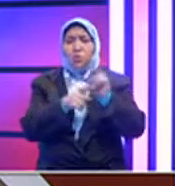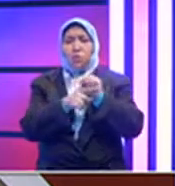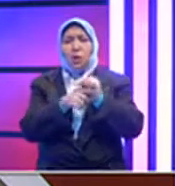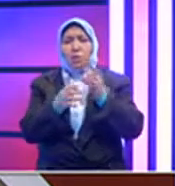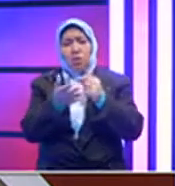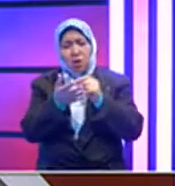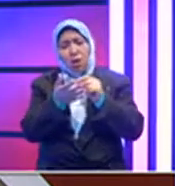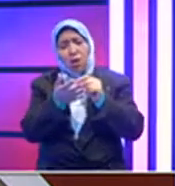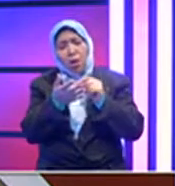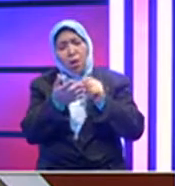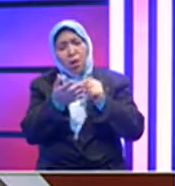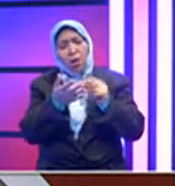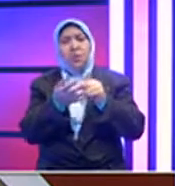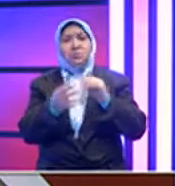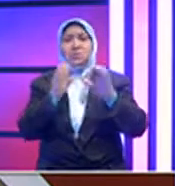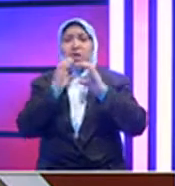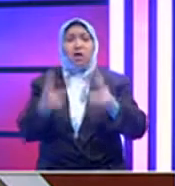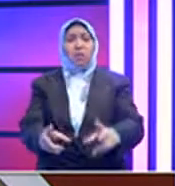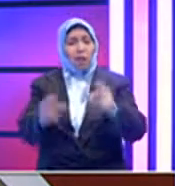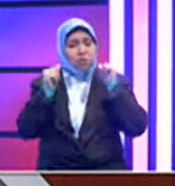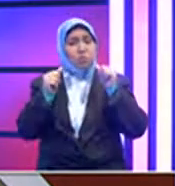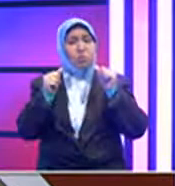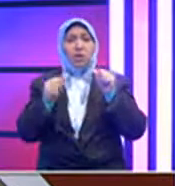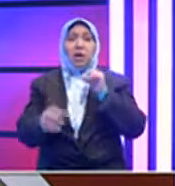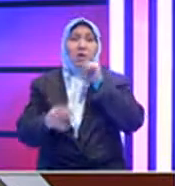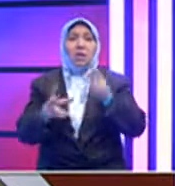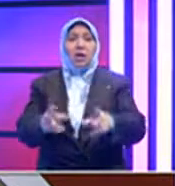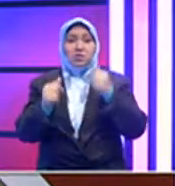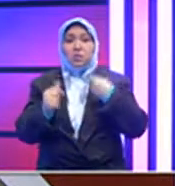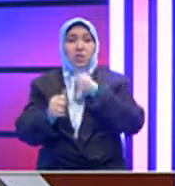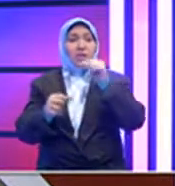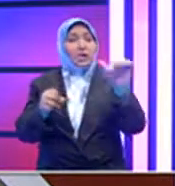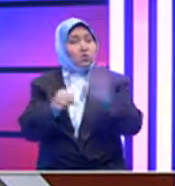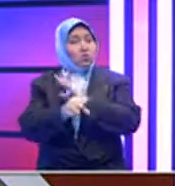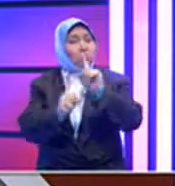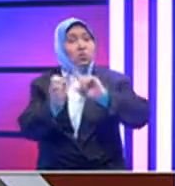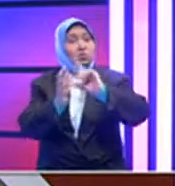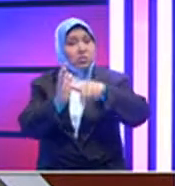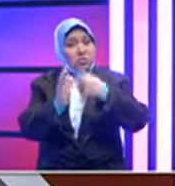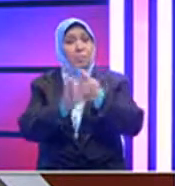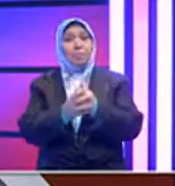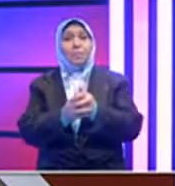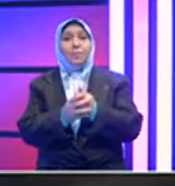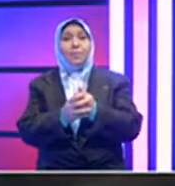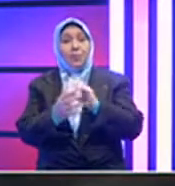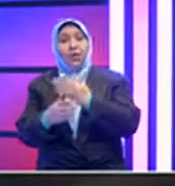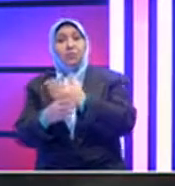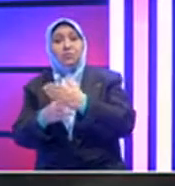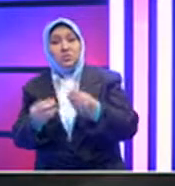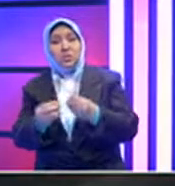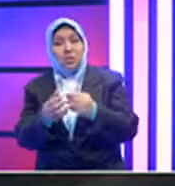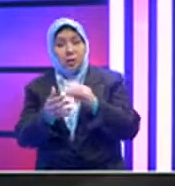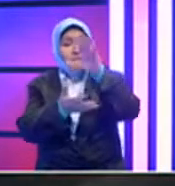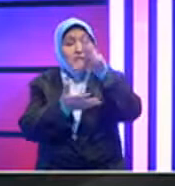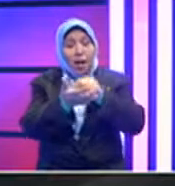ketoro ataupun lagi ngetes Cepatlah juga saja selesai kalau tak laju kita cukup sejauh tadi akaw Setya tadi Asal